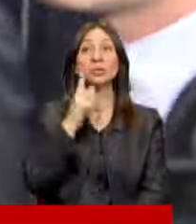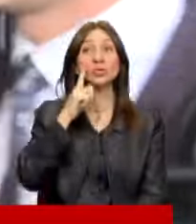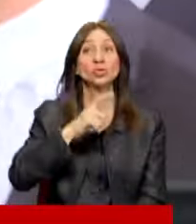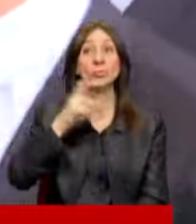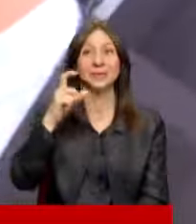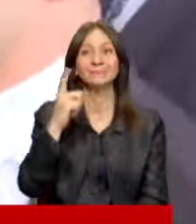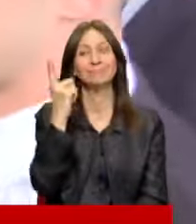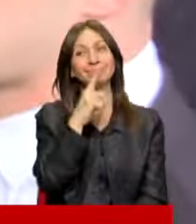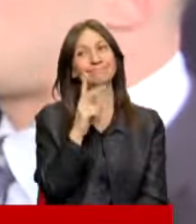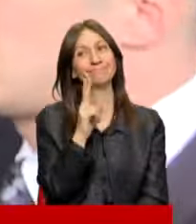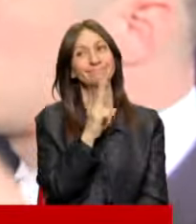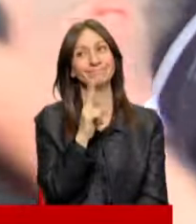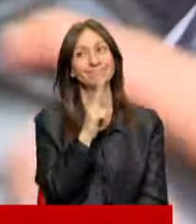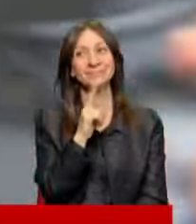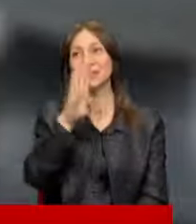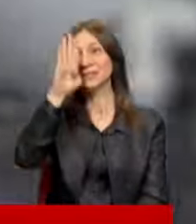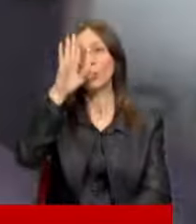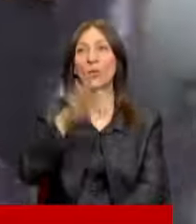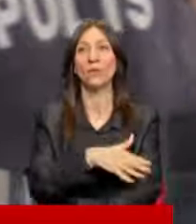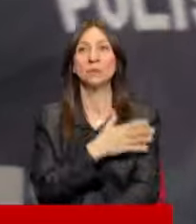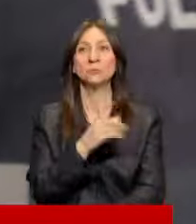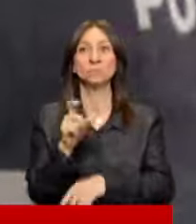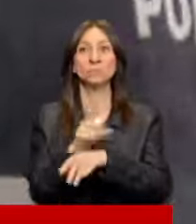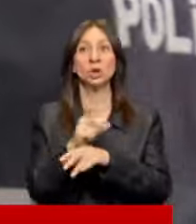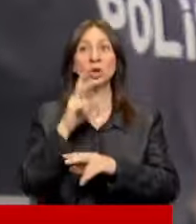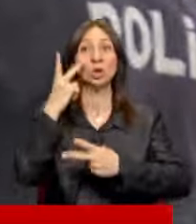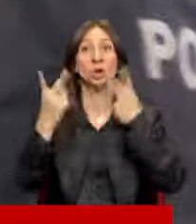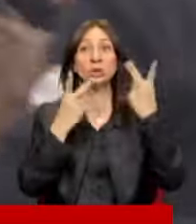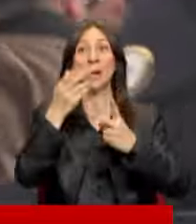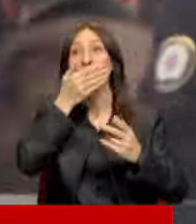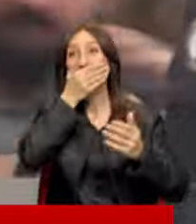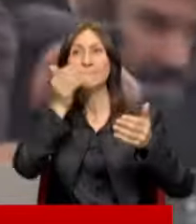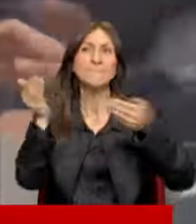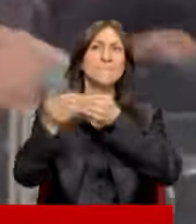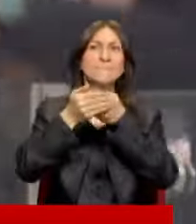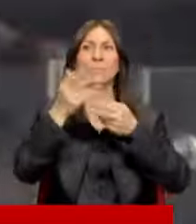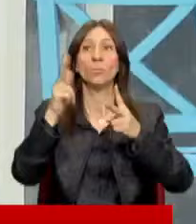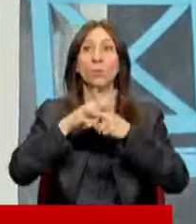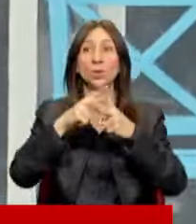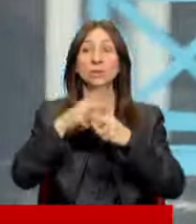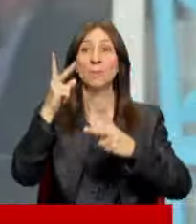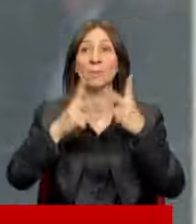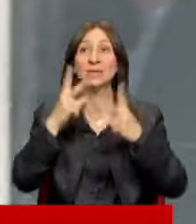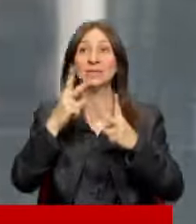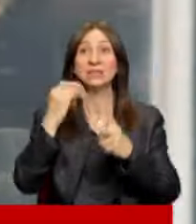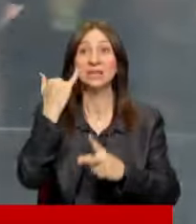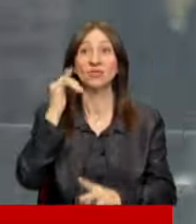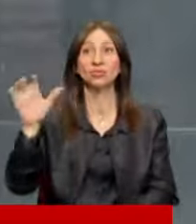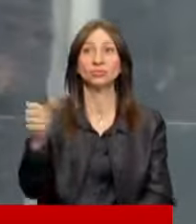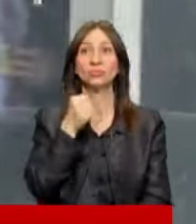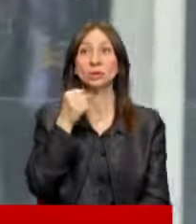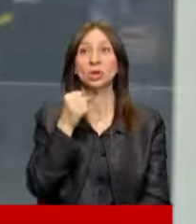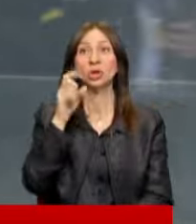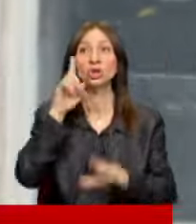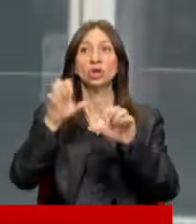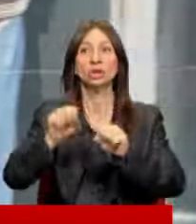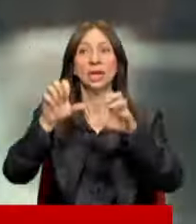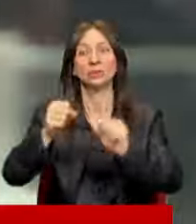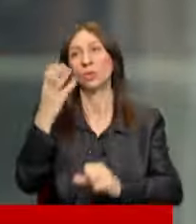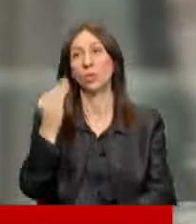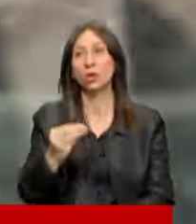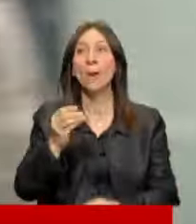Cumhurbaşkanı tebessüm etti. İstanbul valisi gergindi. Göstericilerin ağızlarını kapatmaya çalışan polis bazılarının telefonlarına el koydu. Gözaltılar